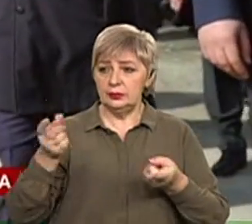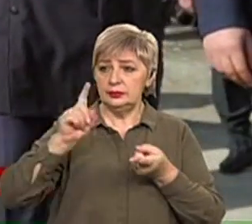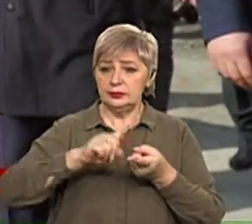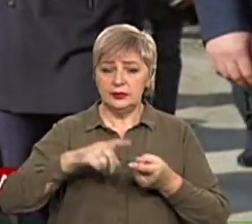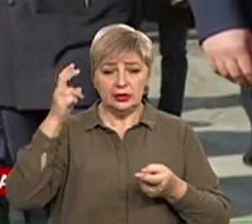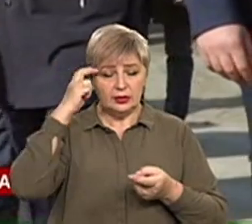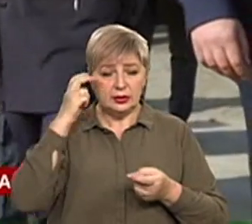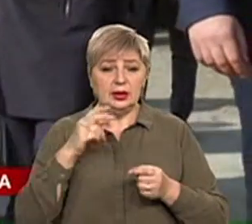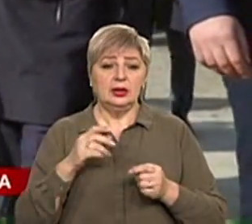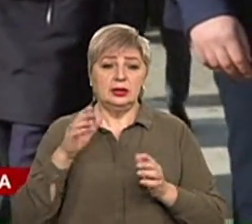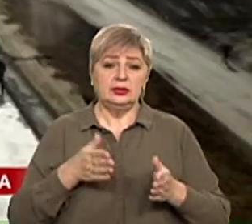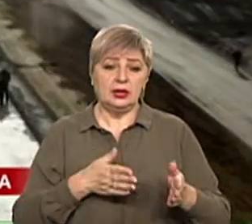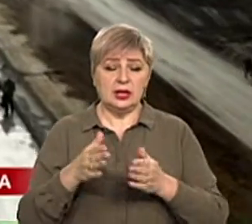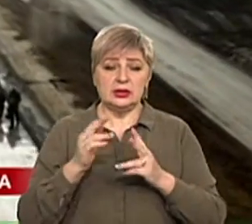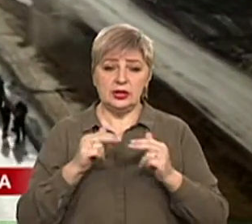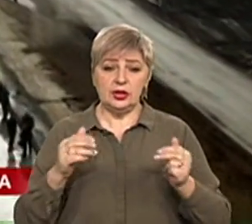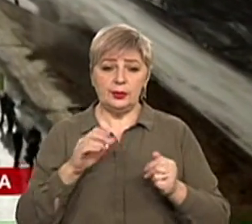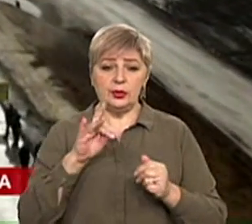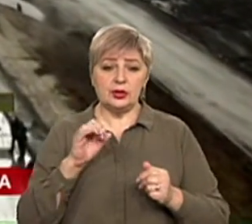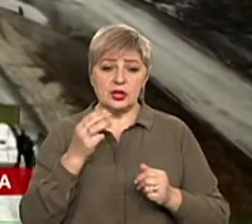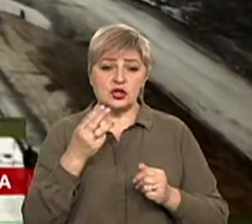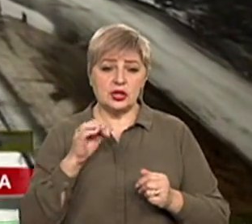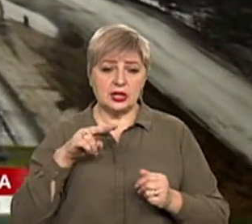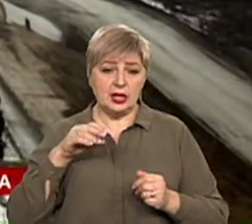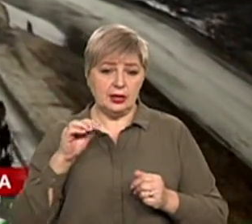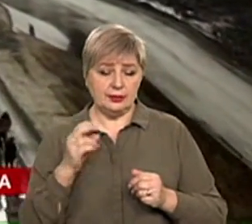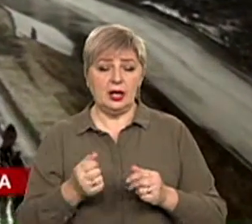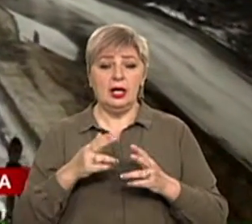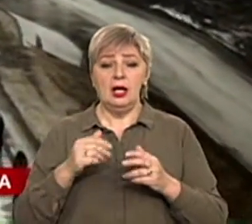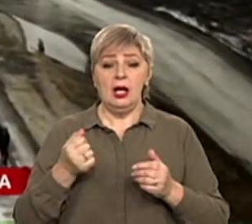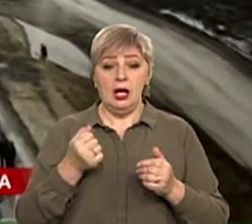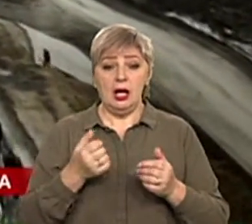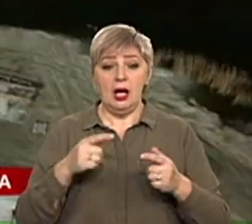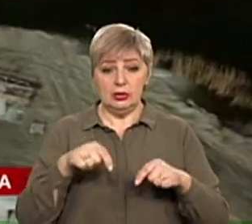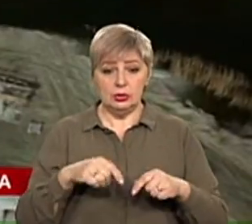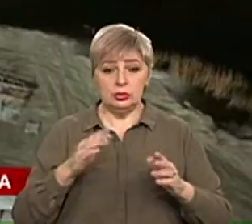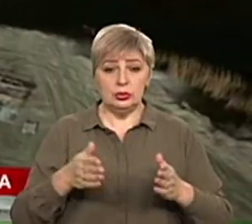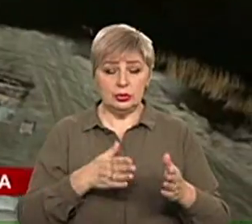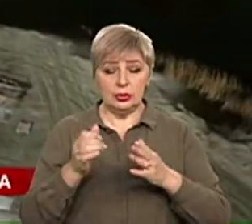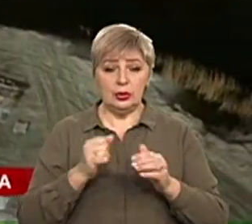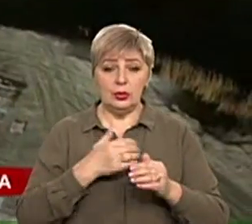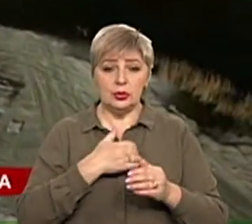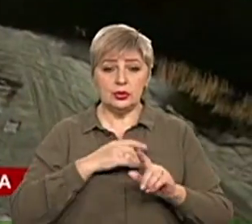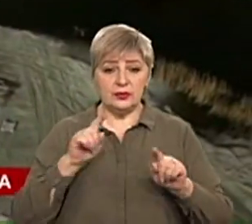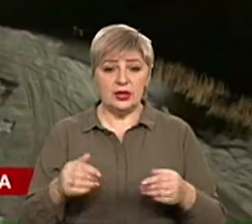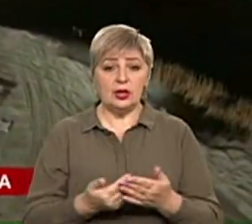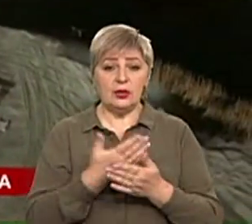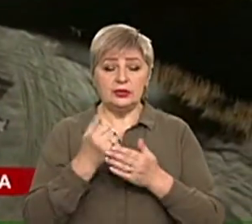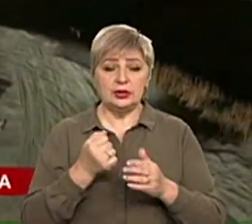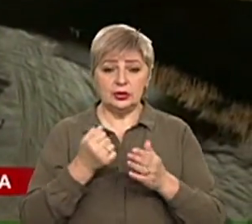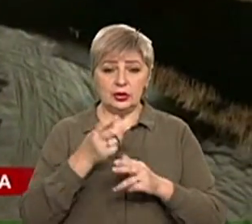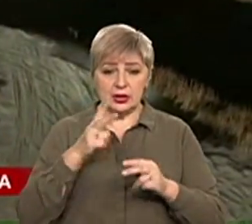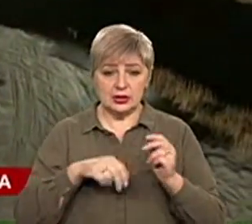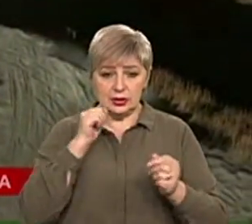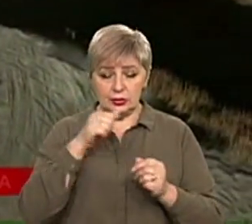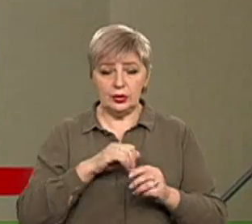траса Дніпро-Решетилівка. А от дорогу на Нікополь повністю відновити хочуть до кінця цього року. Всі роботи проводитимуть за